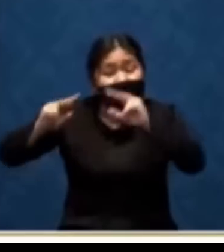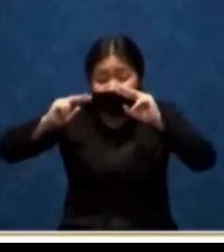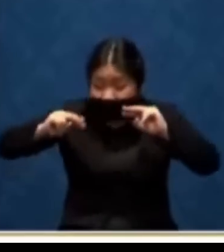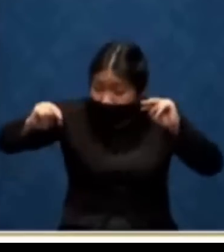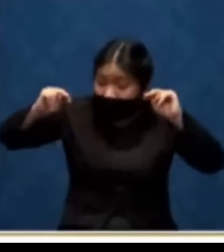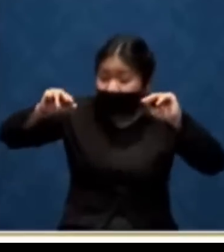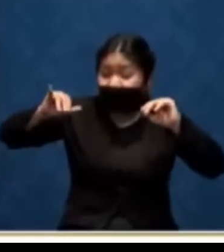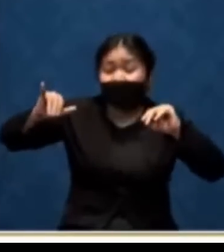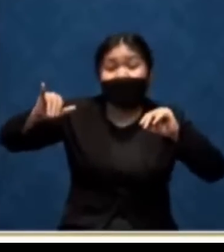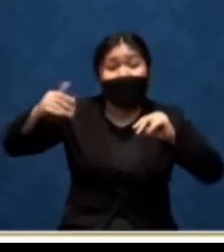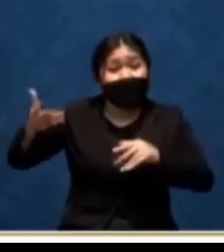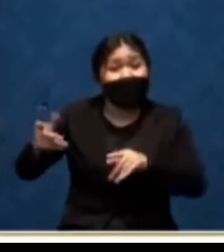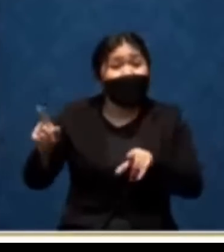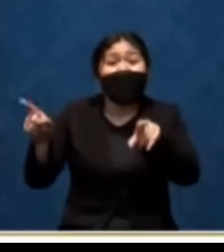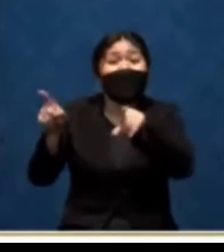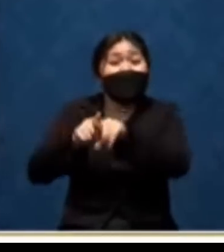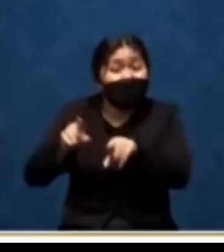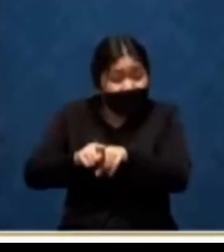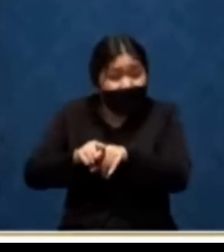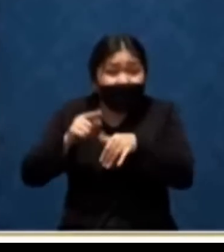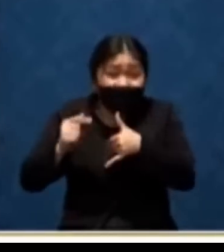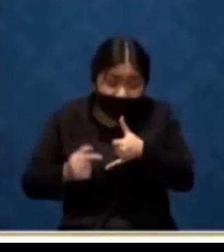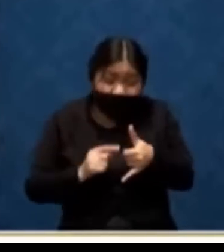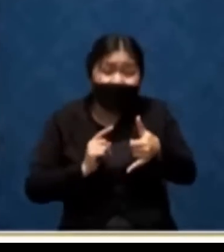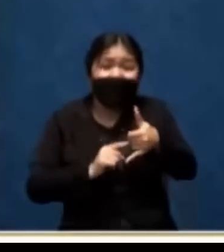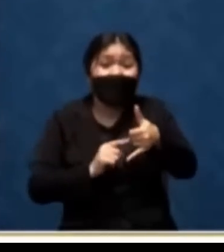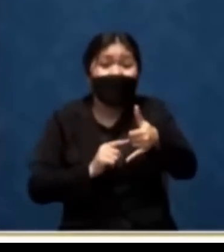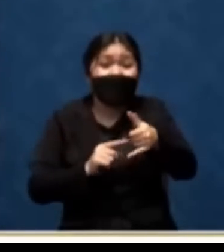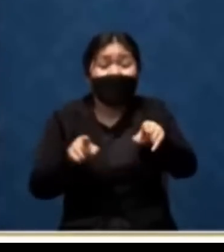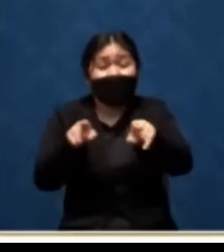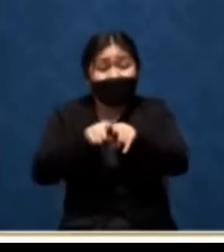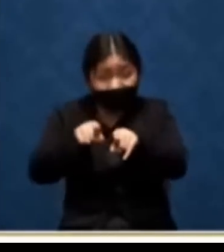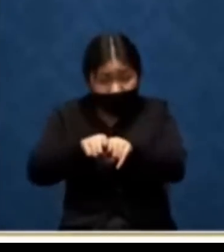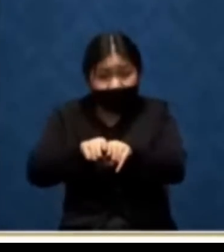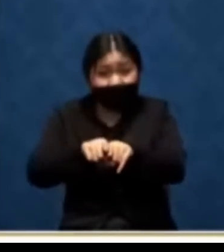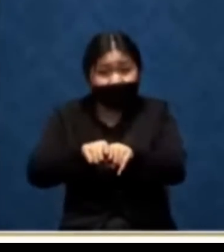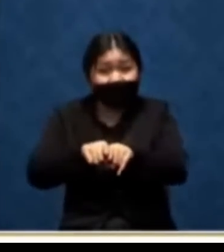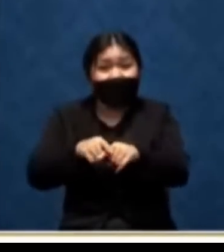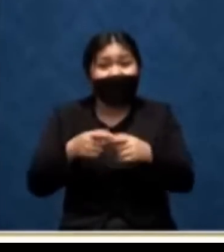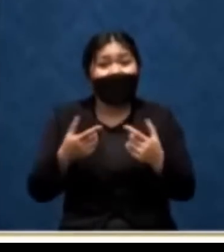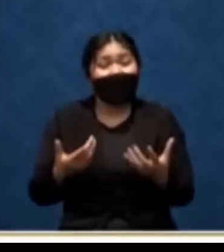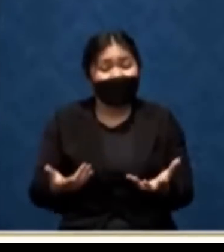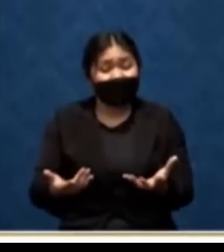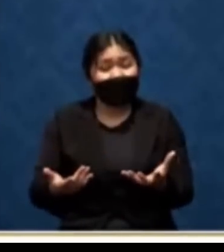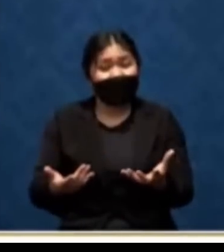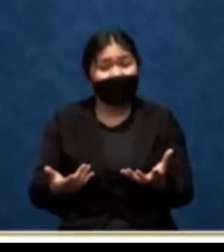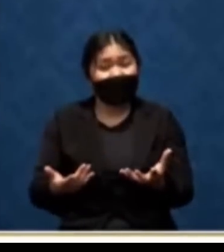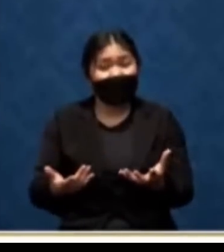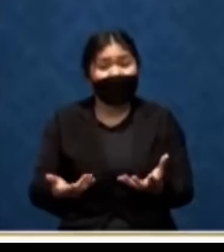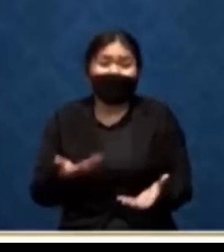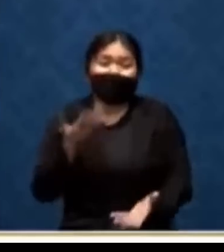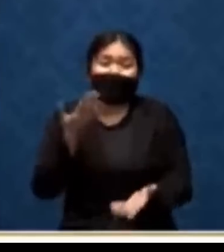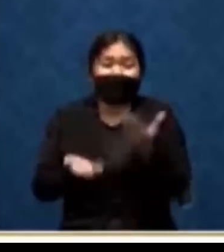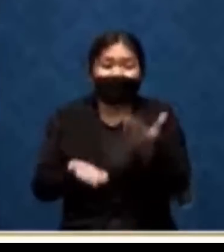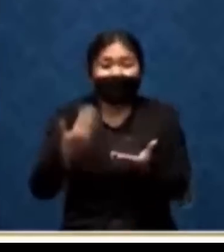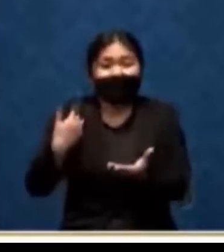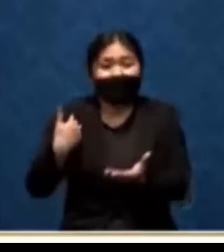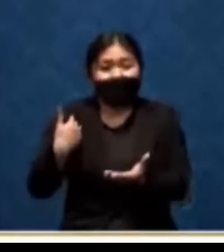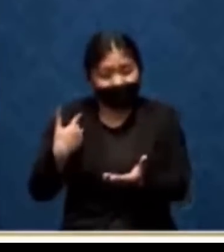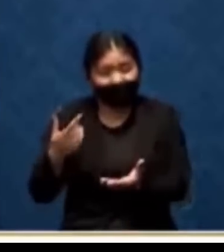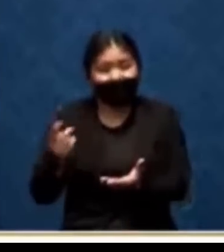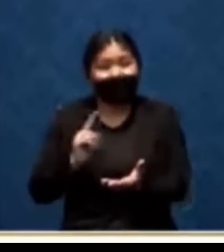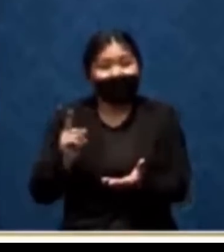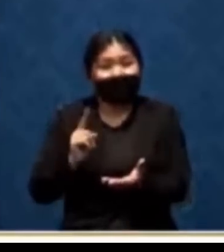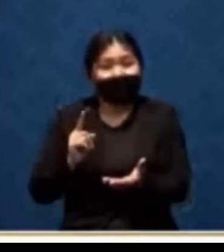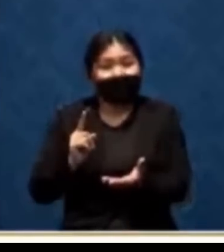เป็นพรีเซนเตอร์ให้กับหยูซินฉีด้วยนะฮะนี่คือสิ่งที่เกิดขึ้นครับหรือหนักข้อไปกว่านั้น